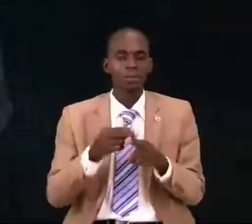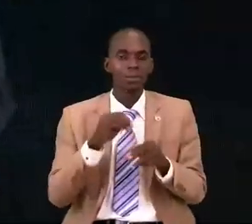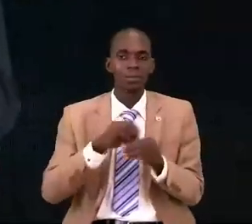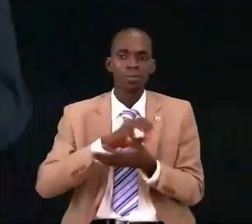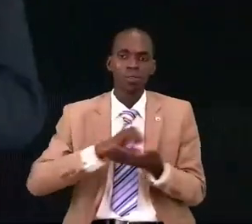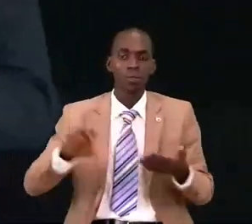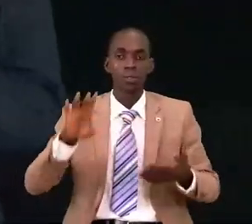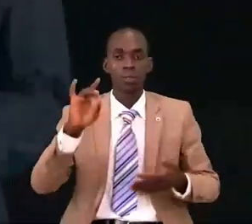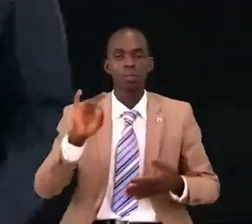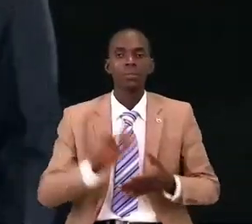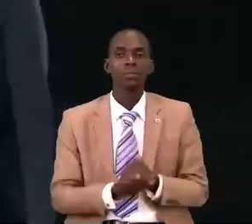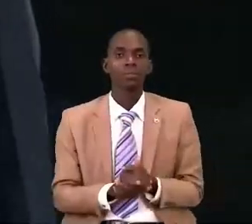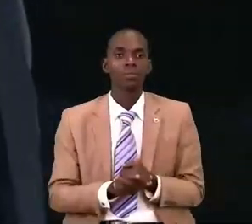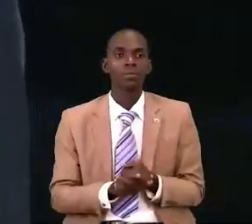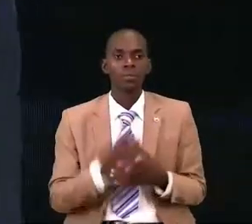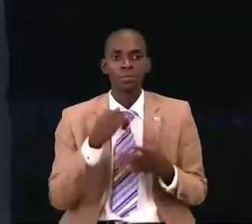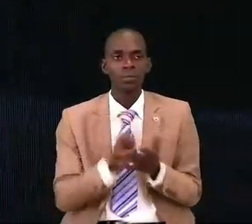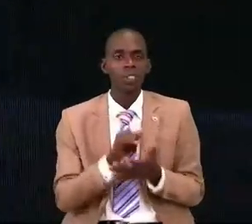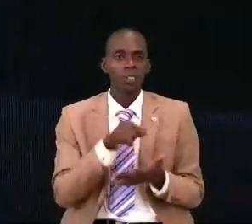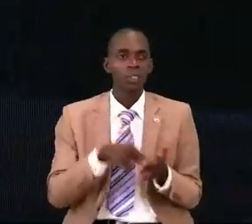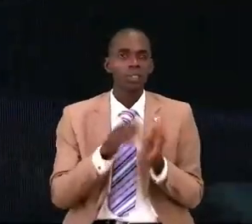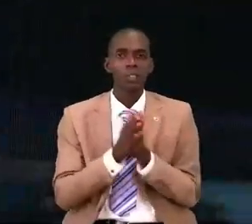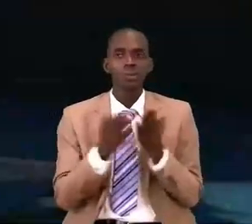s'éloigne point de ta bouche.